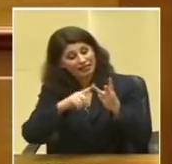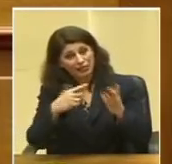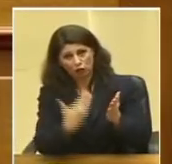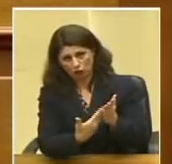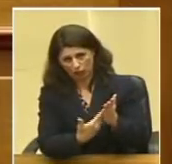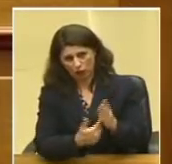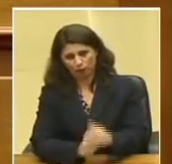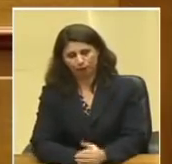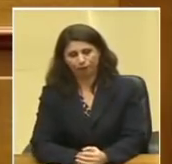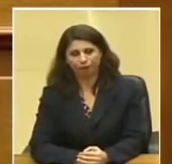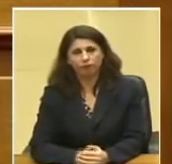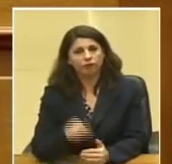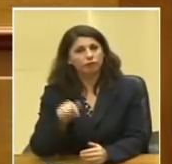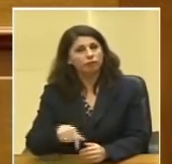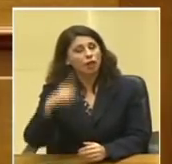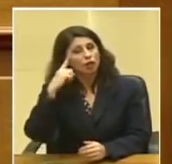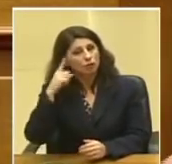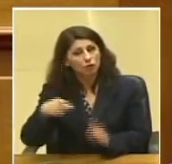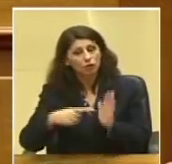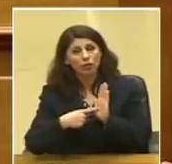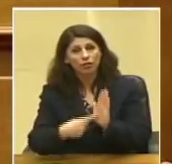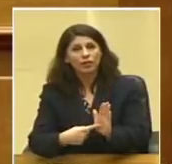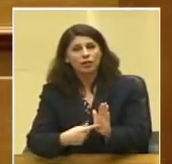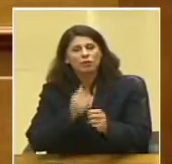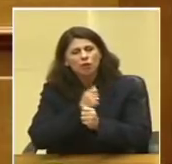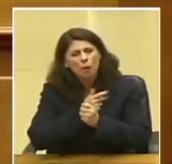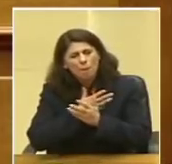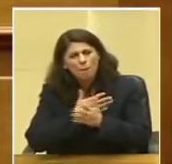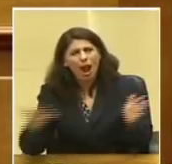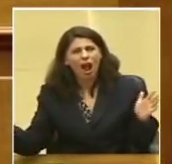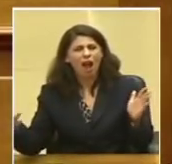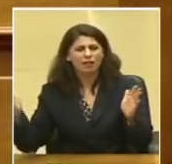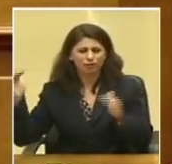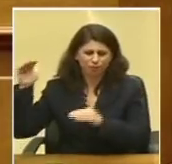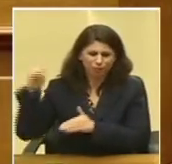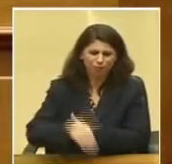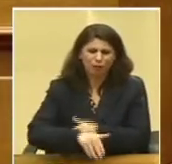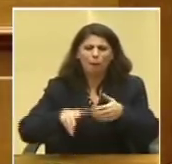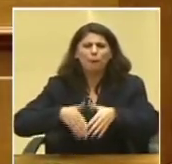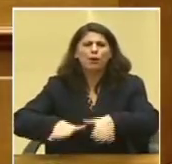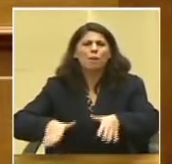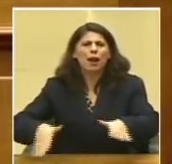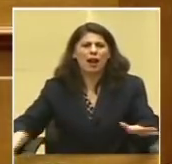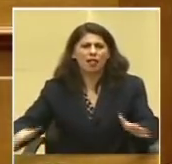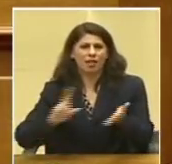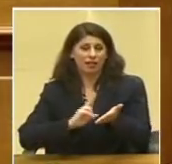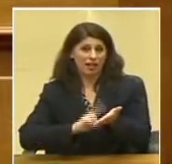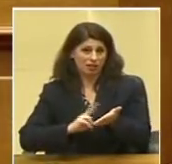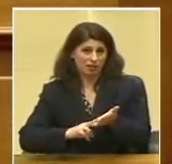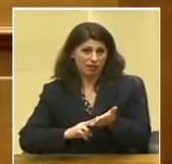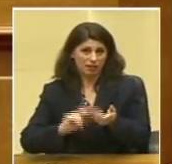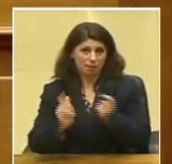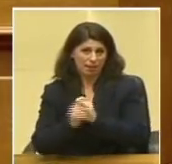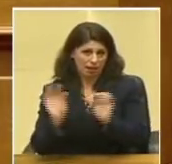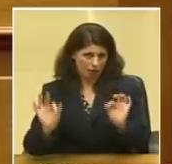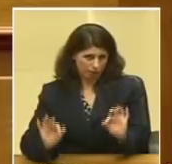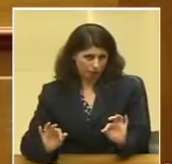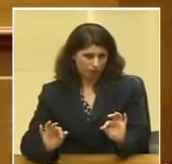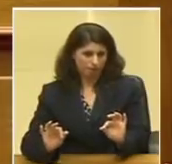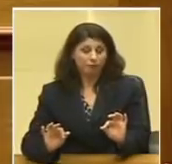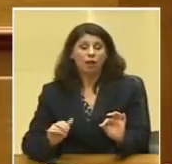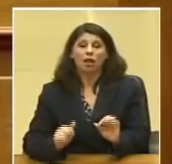νομίζω αποτυπώνεται η πιο εκοφαντική κατάρρευση της προπαγάνδας σας για την ασφαλιστική μεταρρύθμιση.